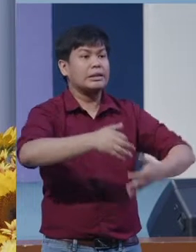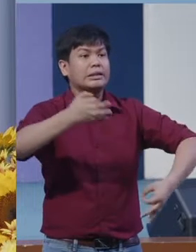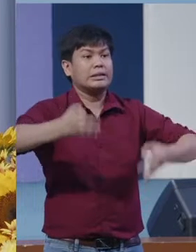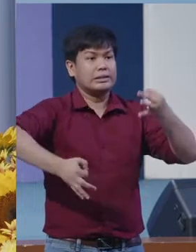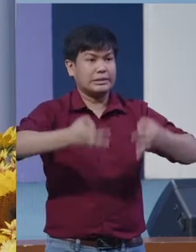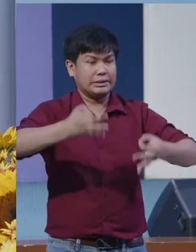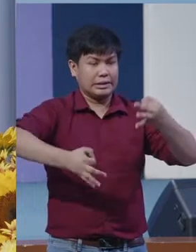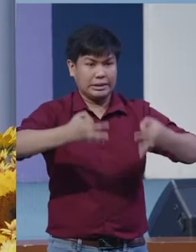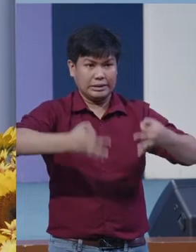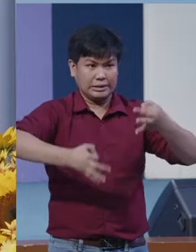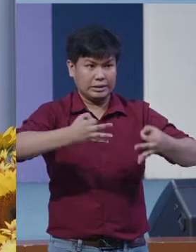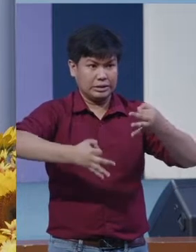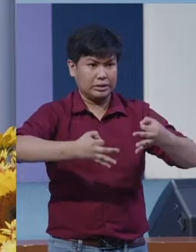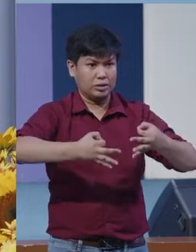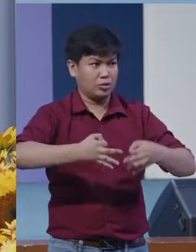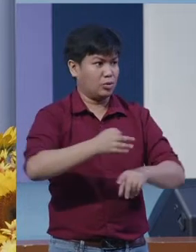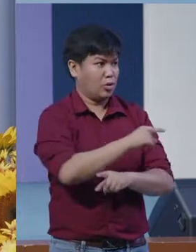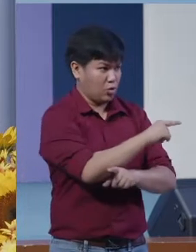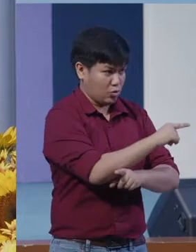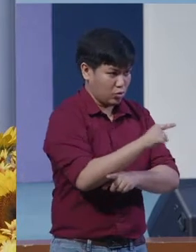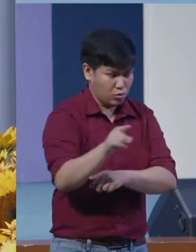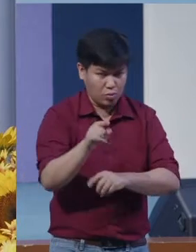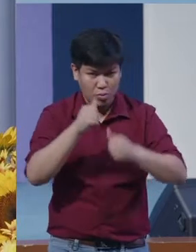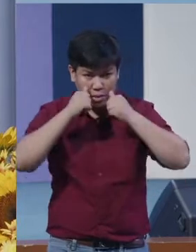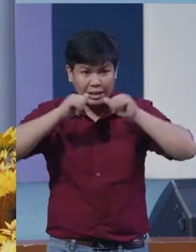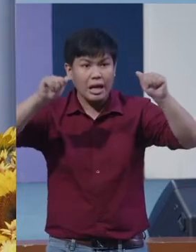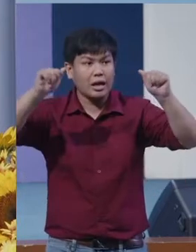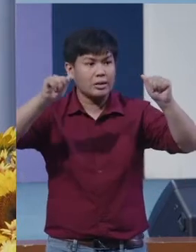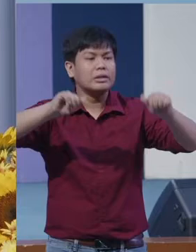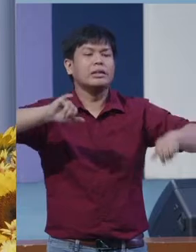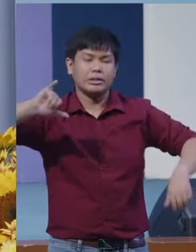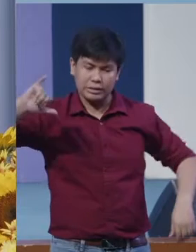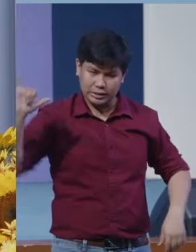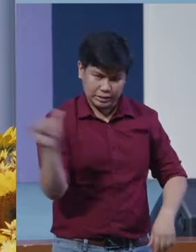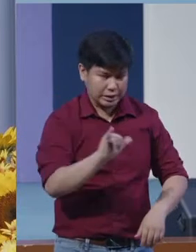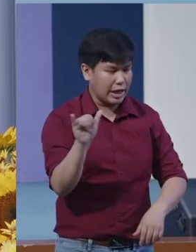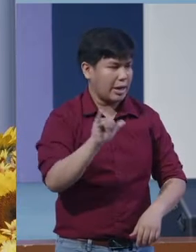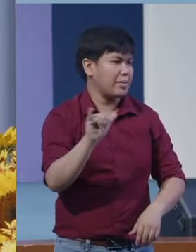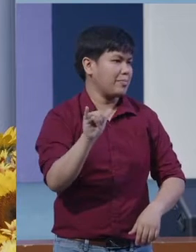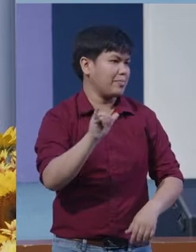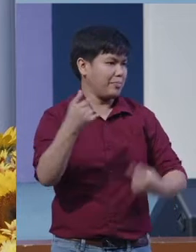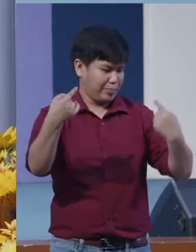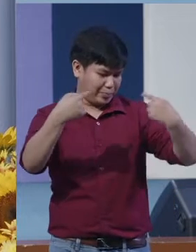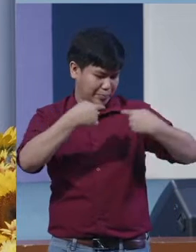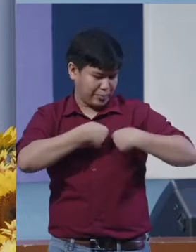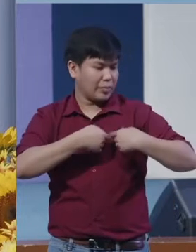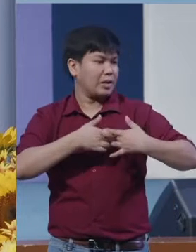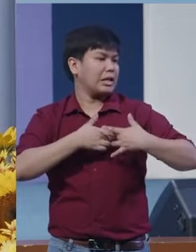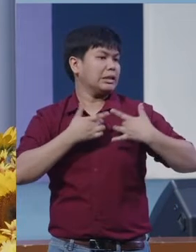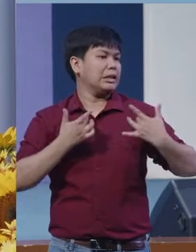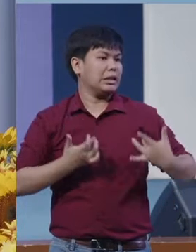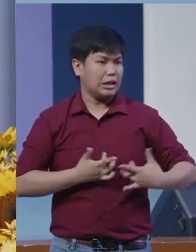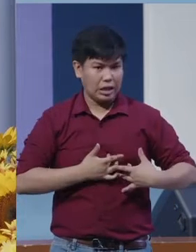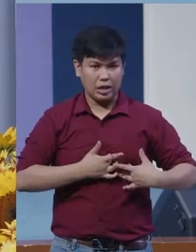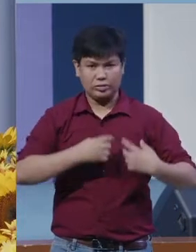judgment you pronounce, you will be judged. So ibig sabihin, tiyakin nyo na kayo ay hindi guilty